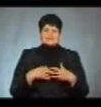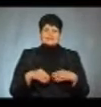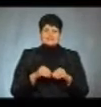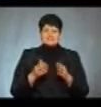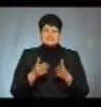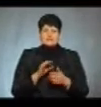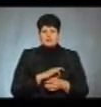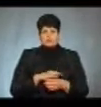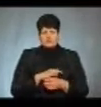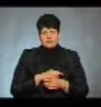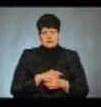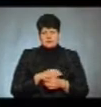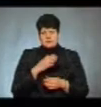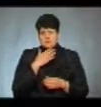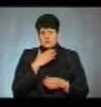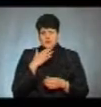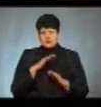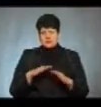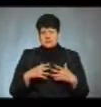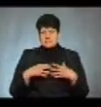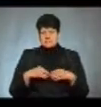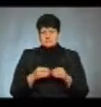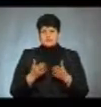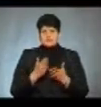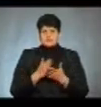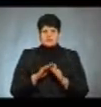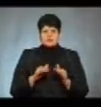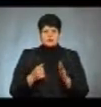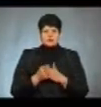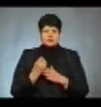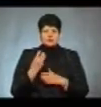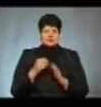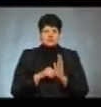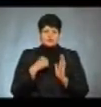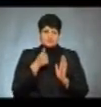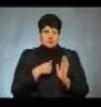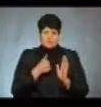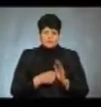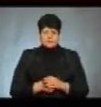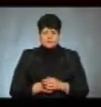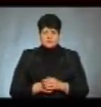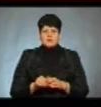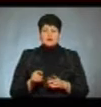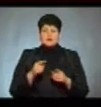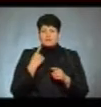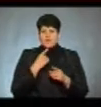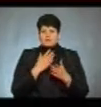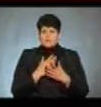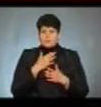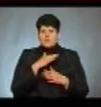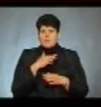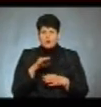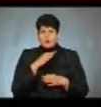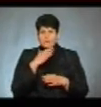яких виховуються багатодітні сім'ї, в яких виховуються діти до 6-річного віку. Тобто йде мова зокрема про